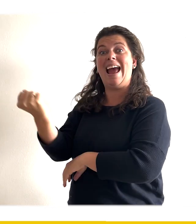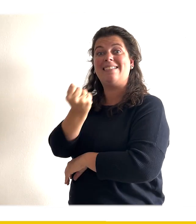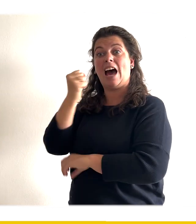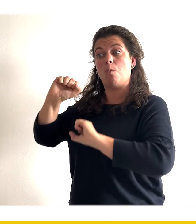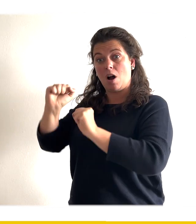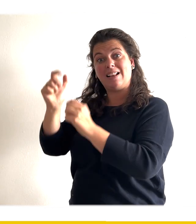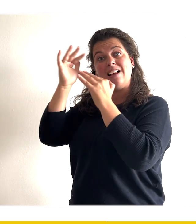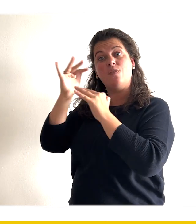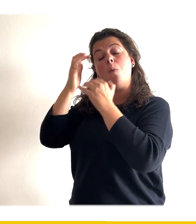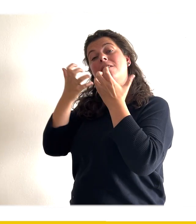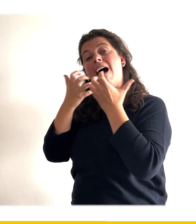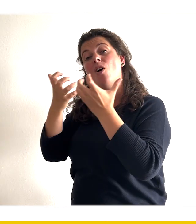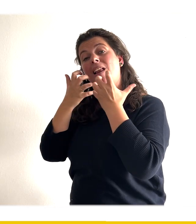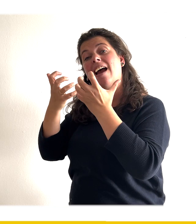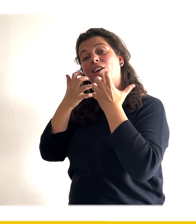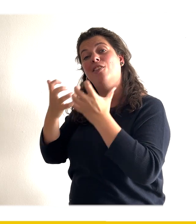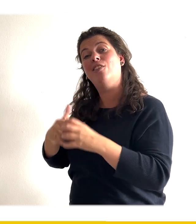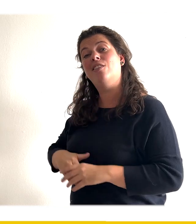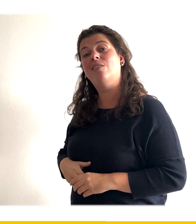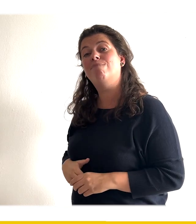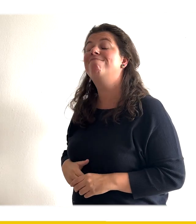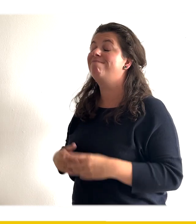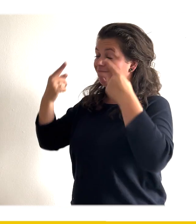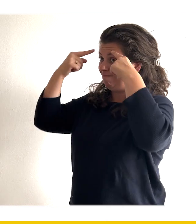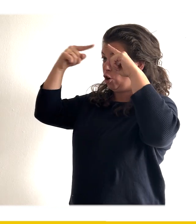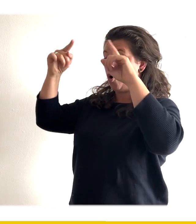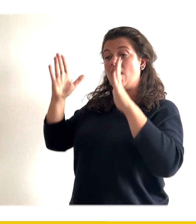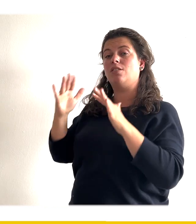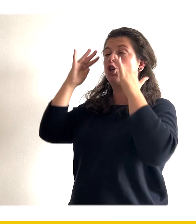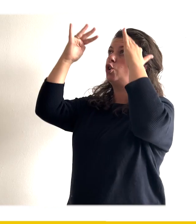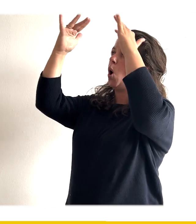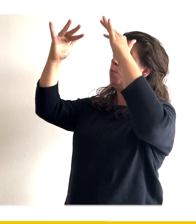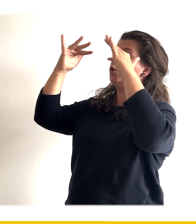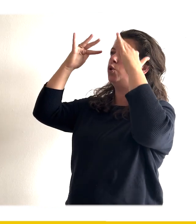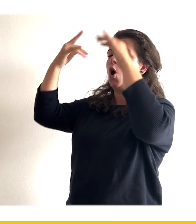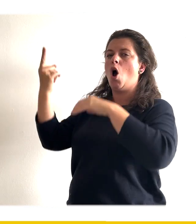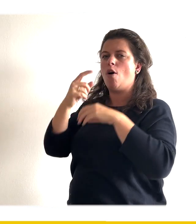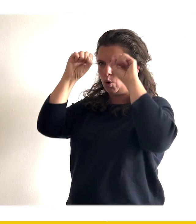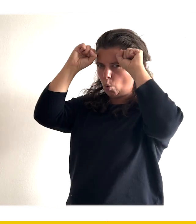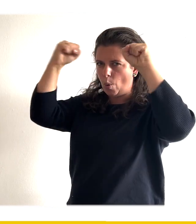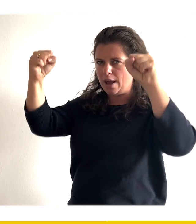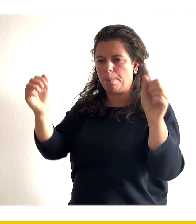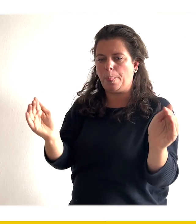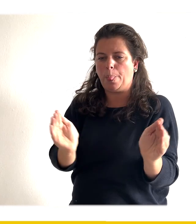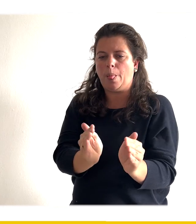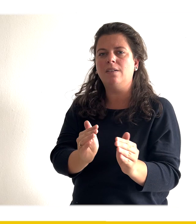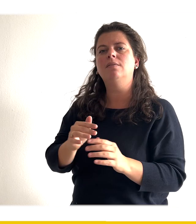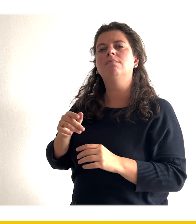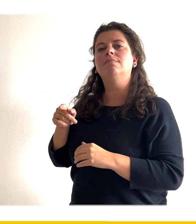kan uitleggen. De koning had een droom over dunne koeien die dikke